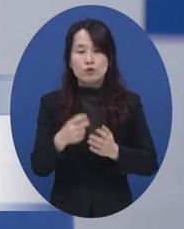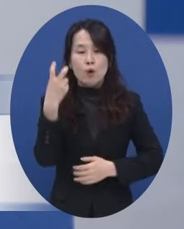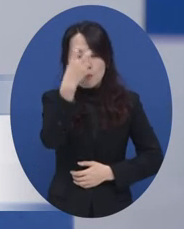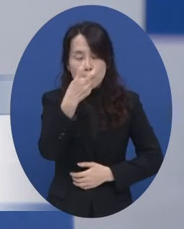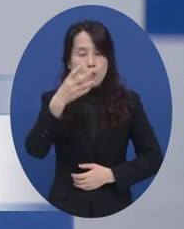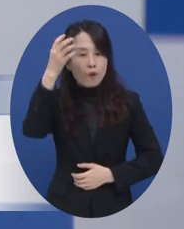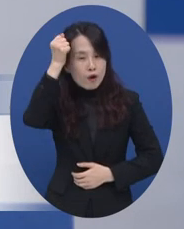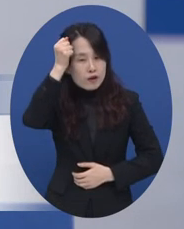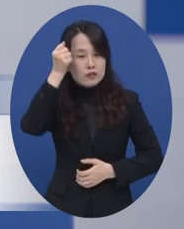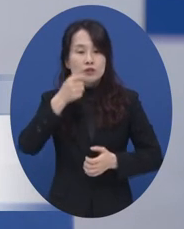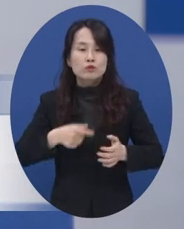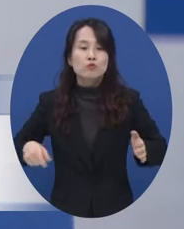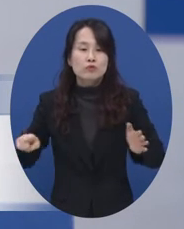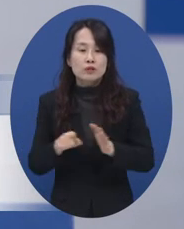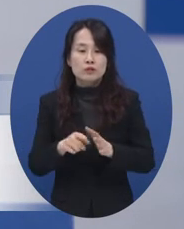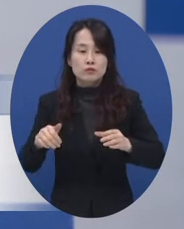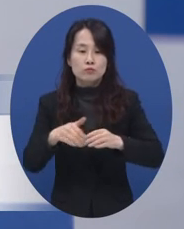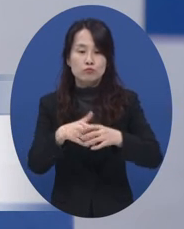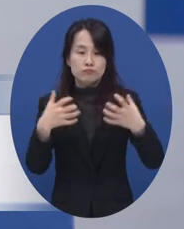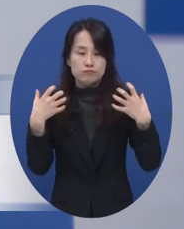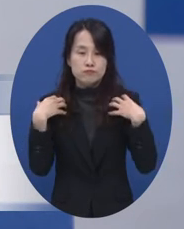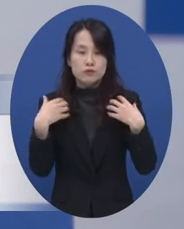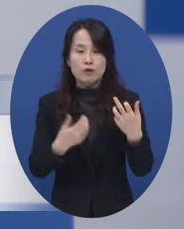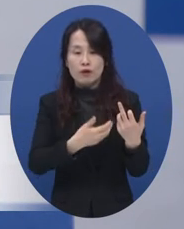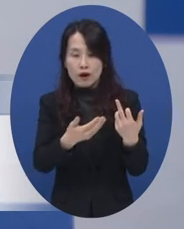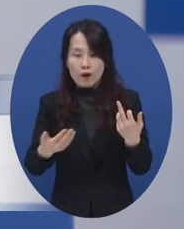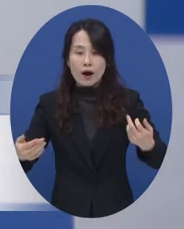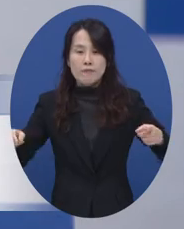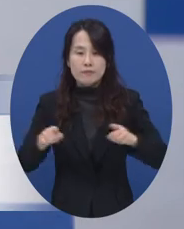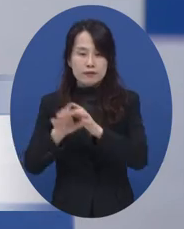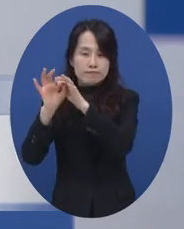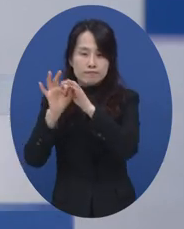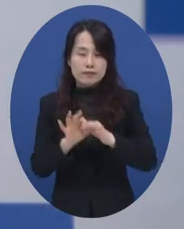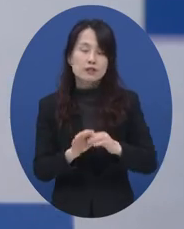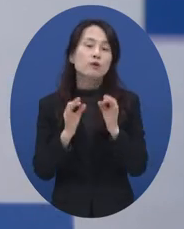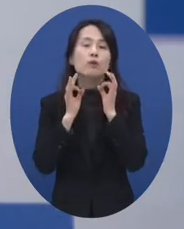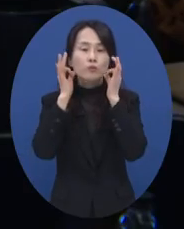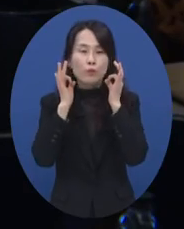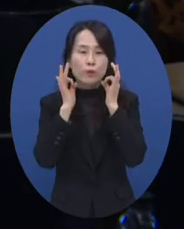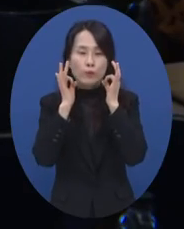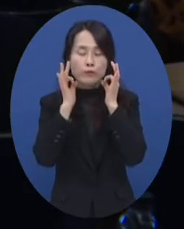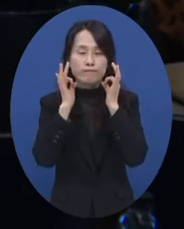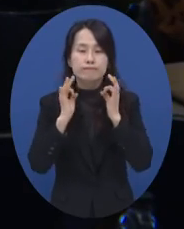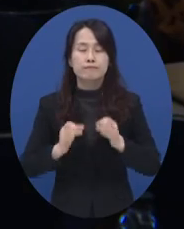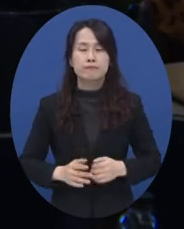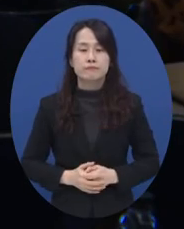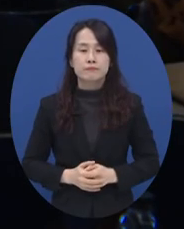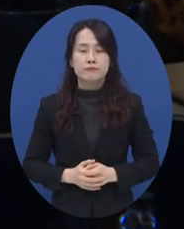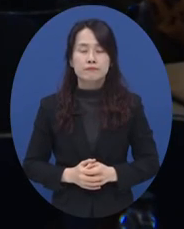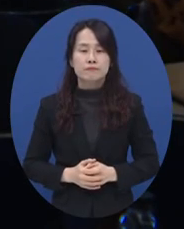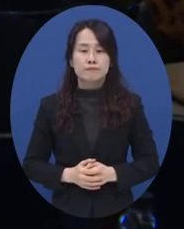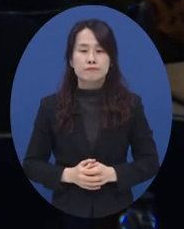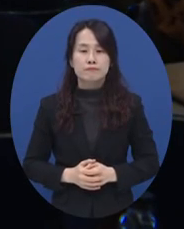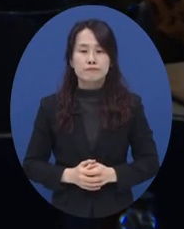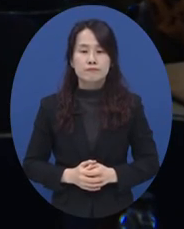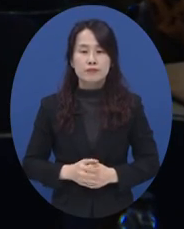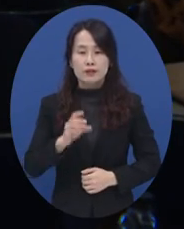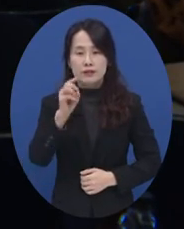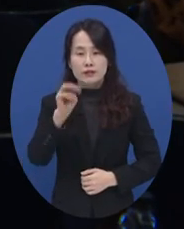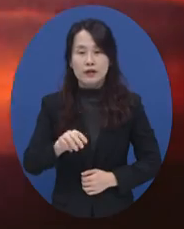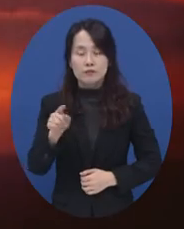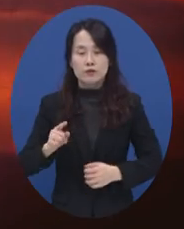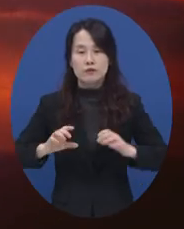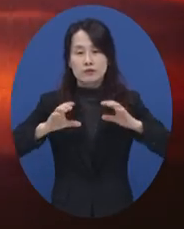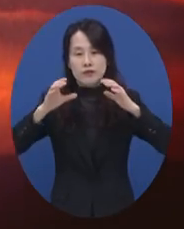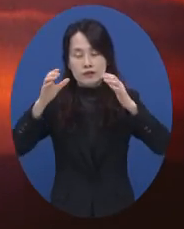있도록 문화재청 강원도와 함께 지속적으로 노력할 것입니다. 한반도 DMZ의 세계유산